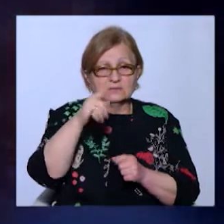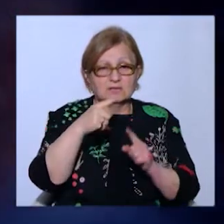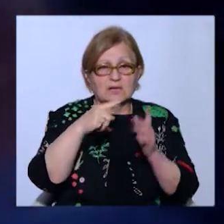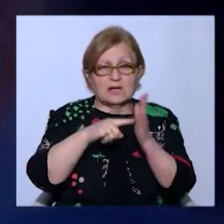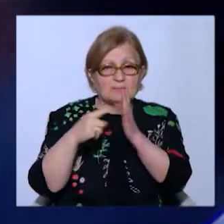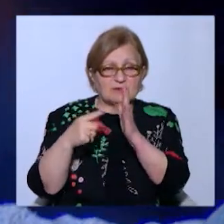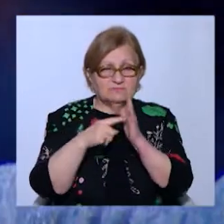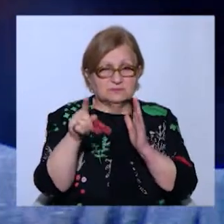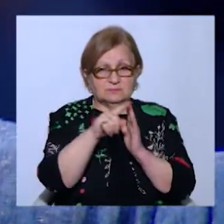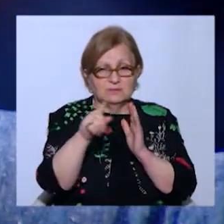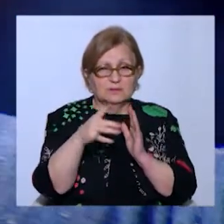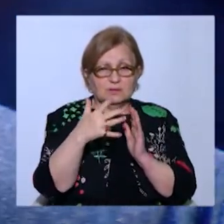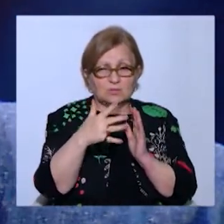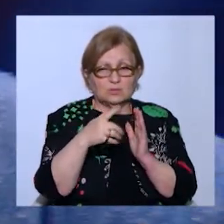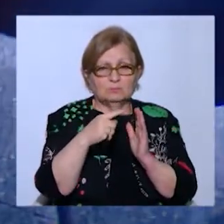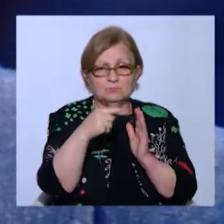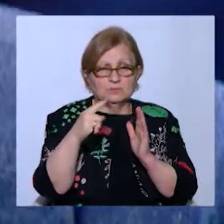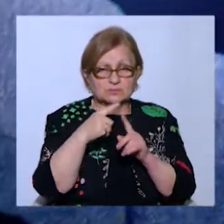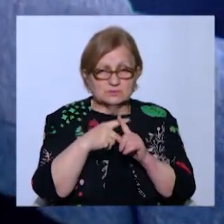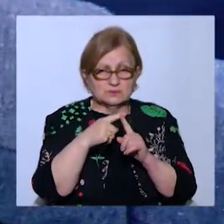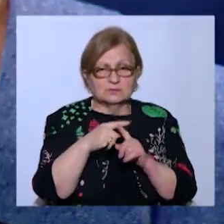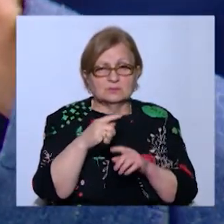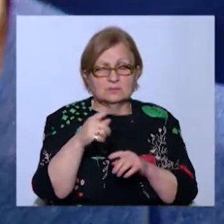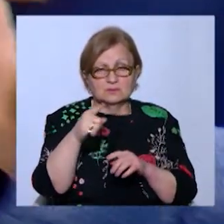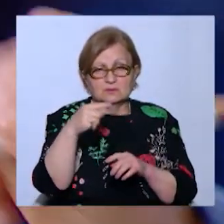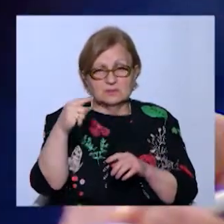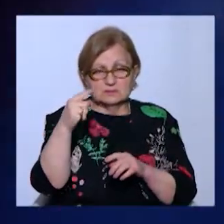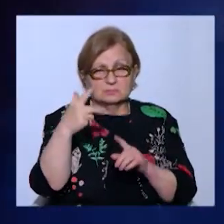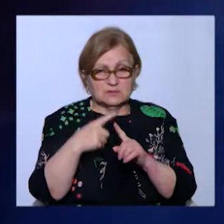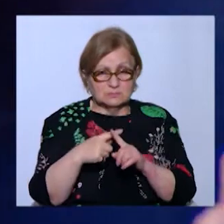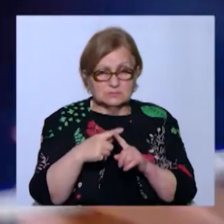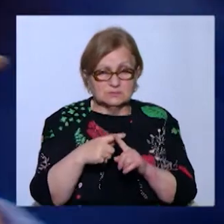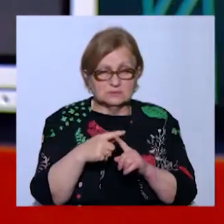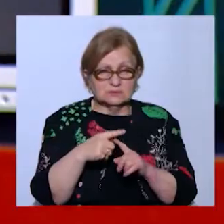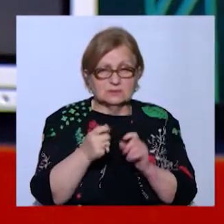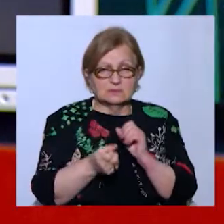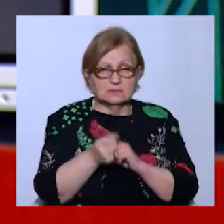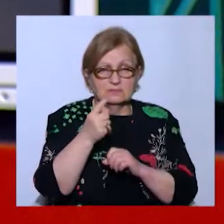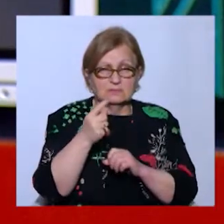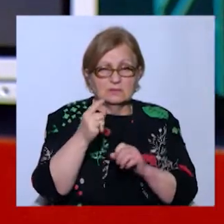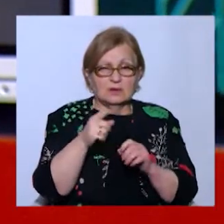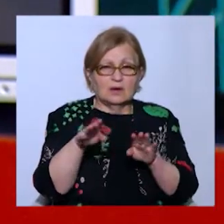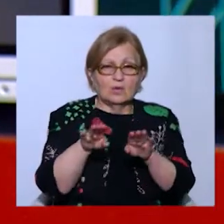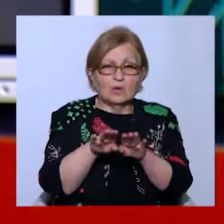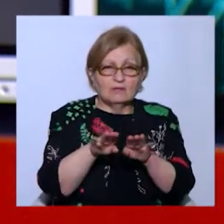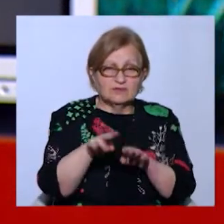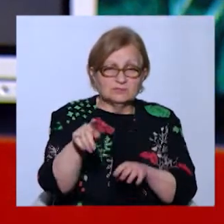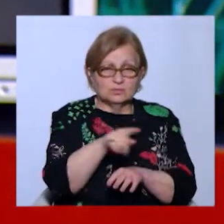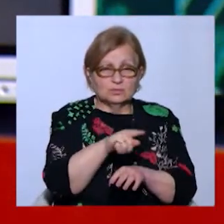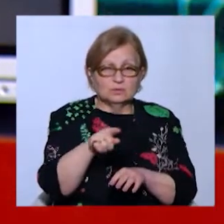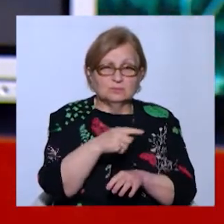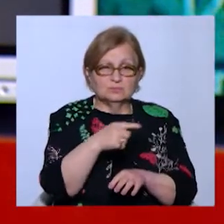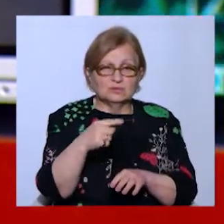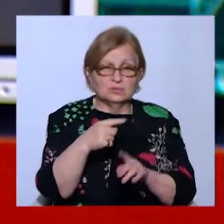გამრავლდება ერთმანეთზე, ანუ 5 ხარისხად -x-ი უდრის 5 ხარისხად 1-მე x-ეც. საიდანაც უკვე უნდა გაუტოლოთ ხარისხები. მინუს x